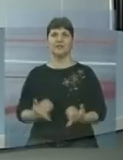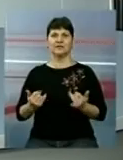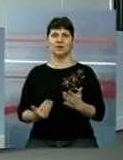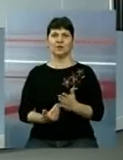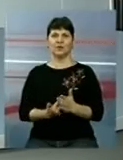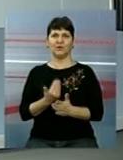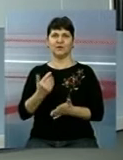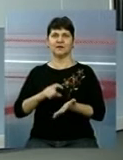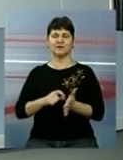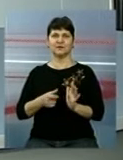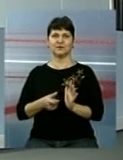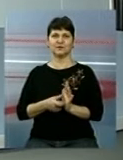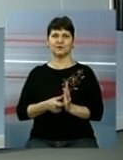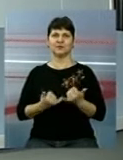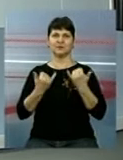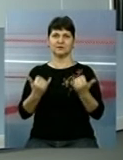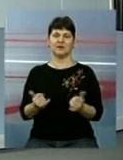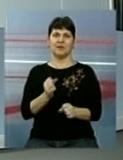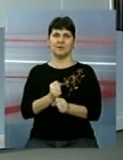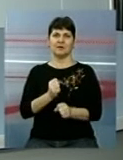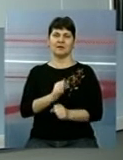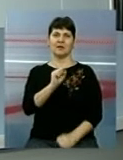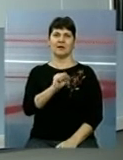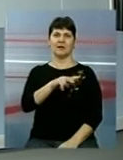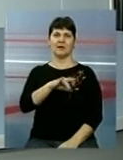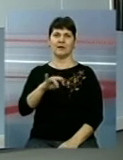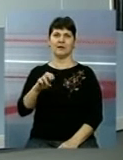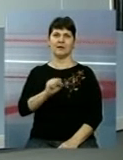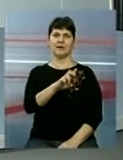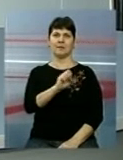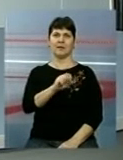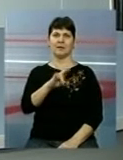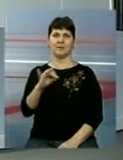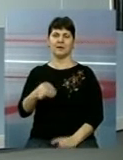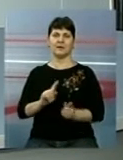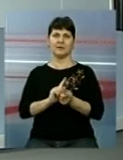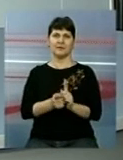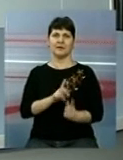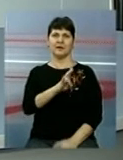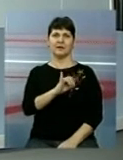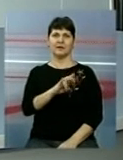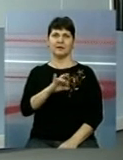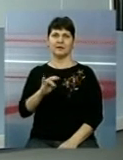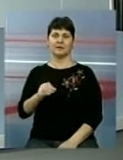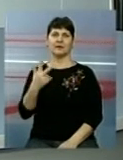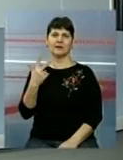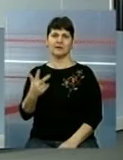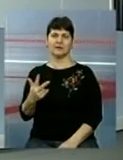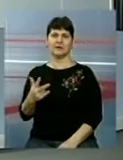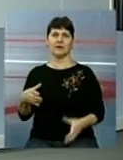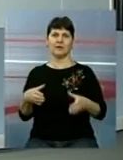На часі новини. У студії прямому ефірі працюють Аліна Бабій та сурдоперекладач Марина Нікітіна. Вітаю! Три команди